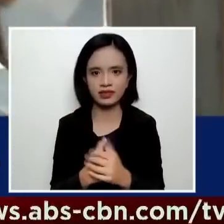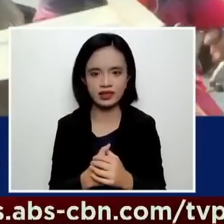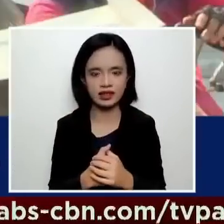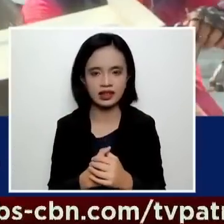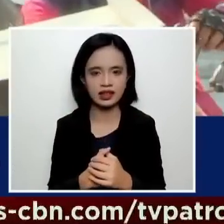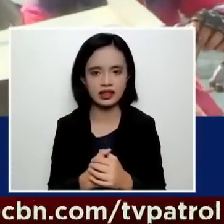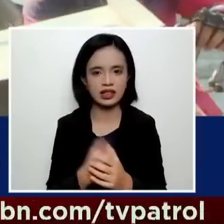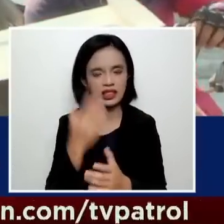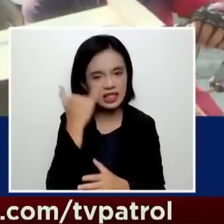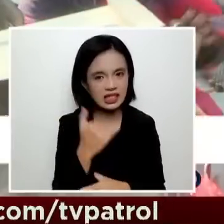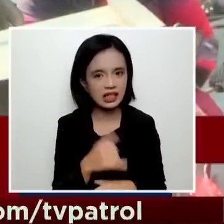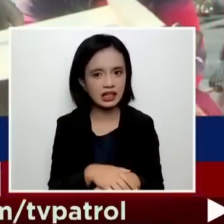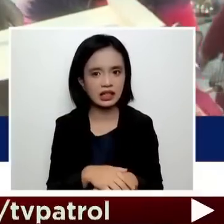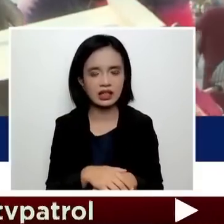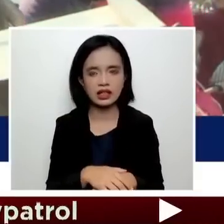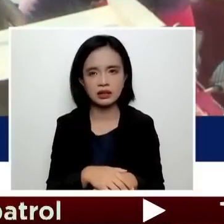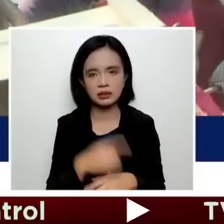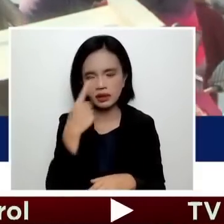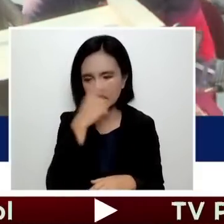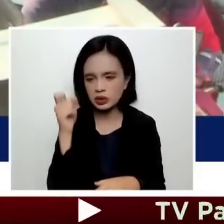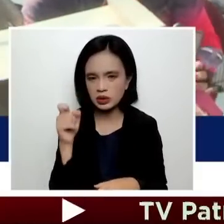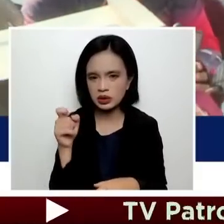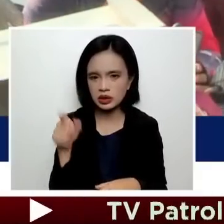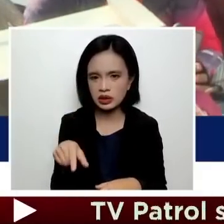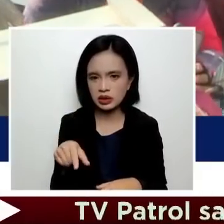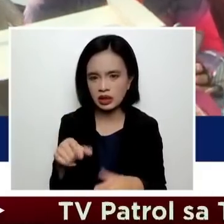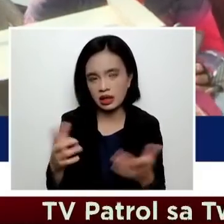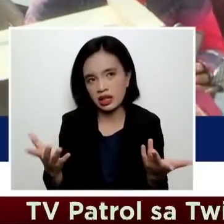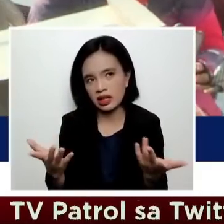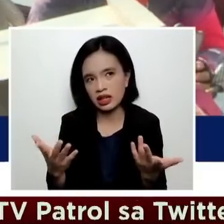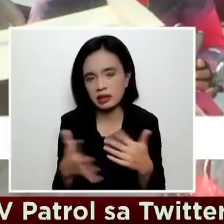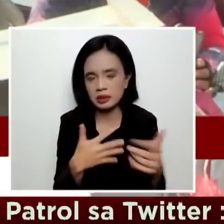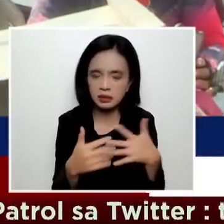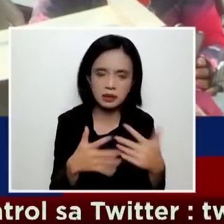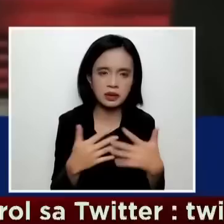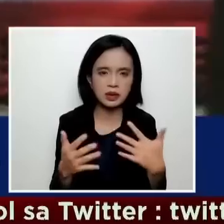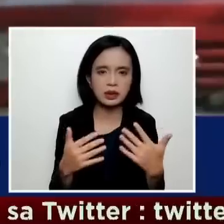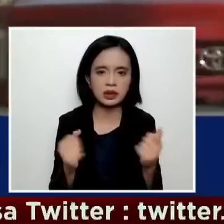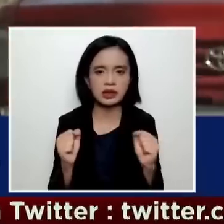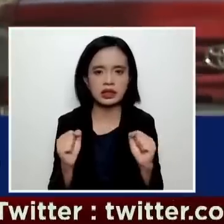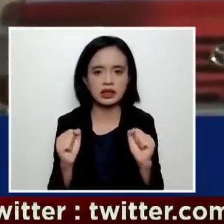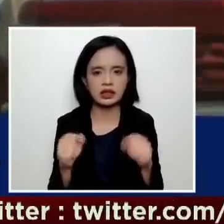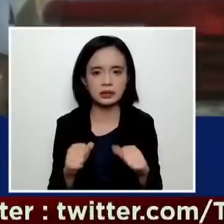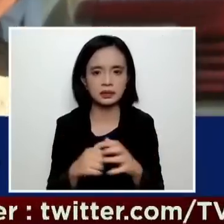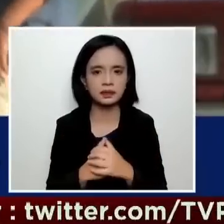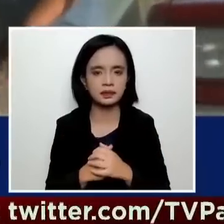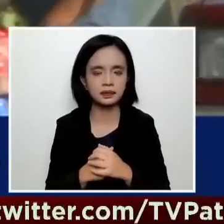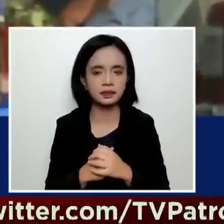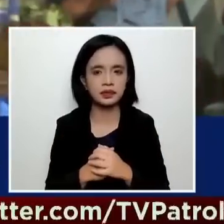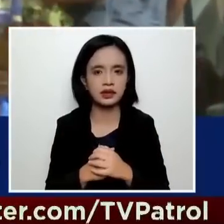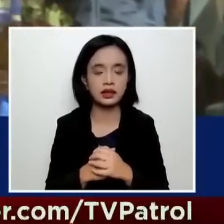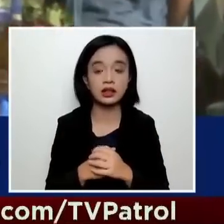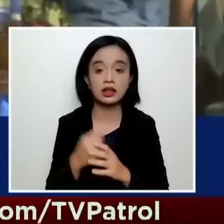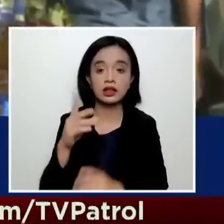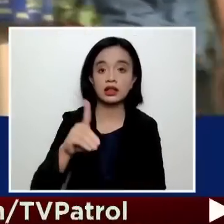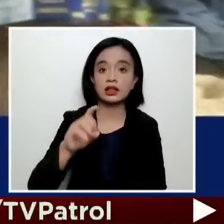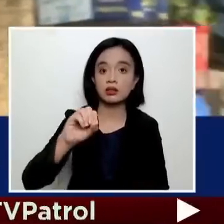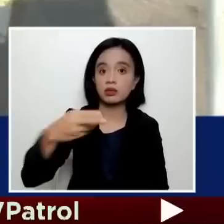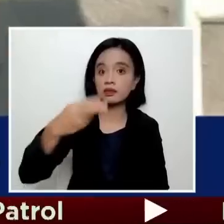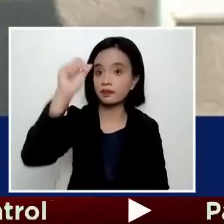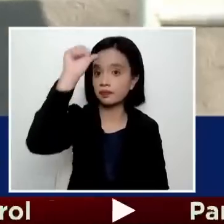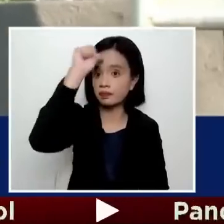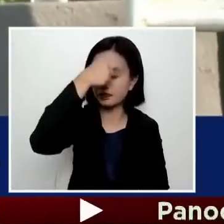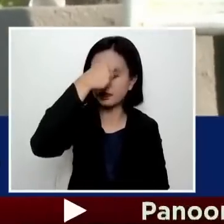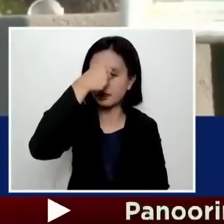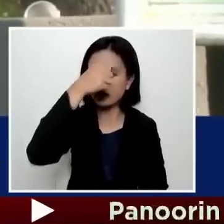tayo sir. Nasa summer kasi ito po painit, kaya na paano, makabinta pa rin po. Paalala ng Department of Health,